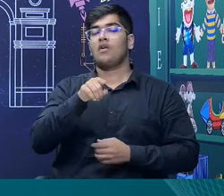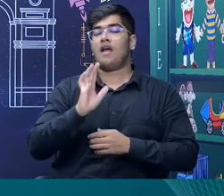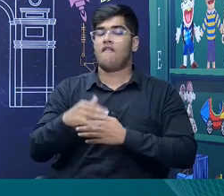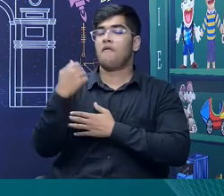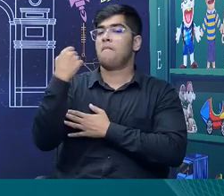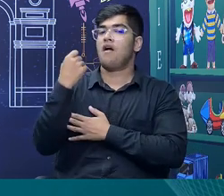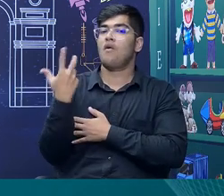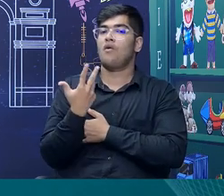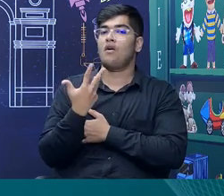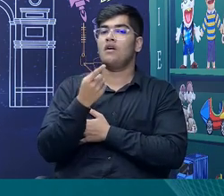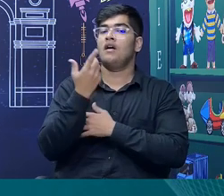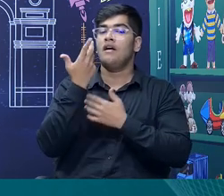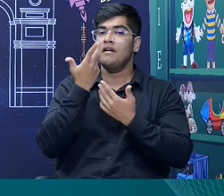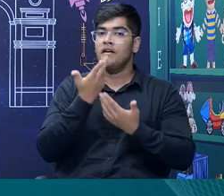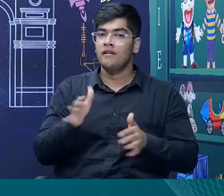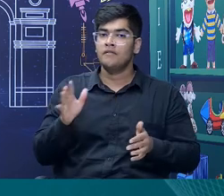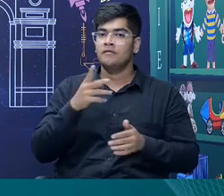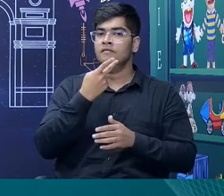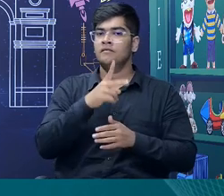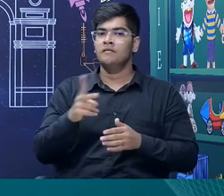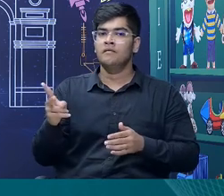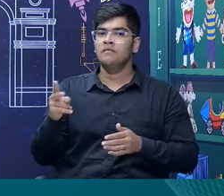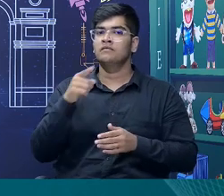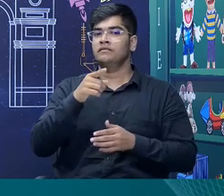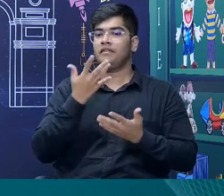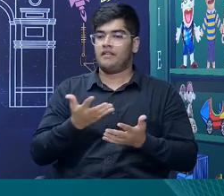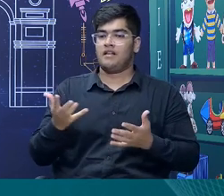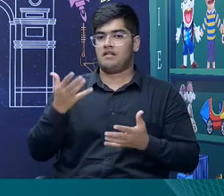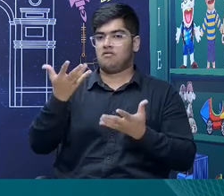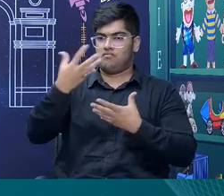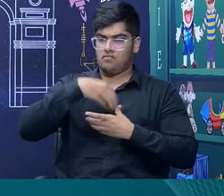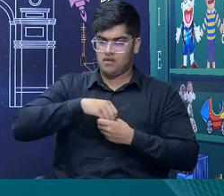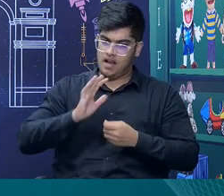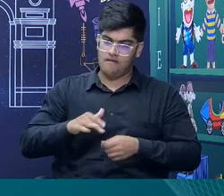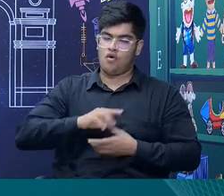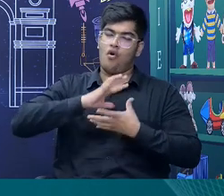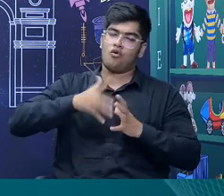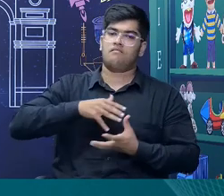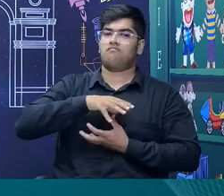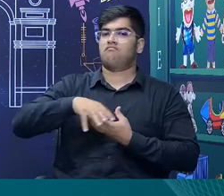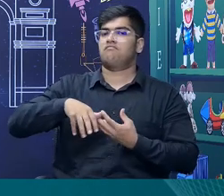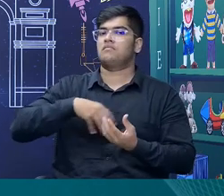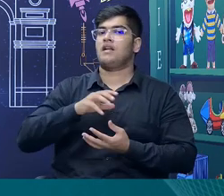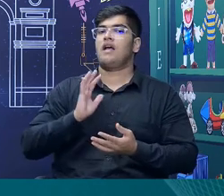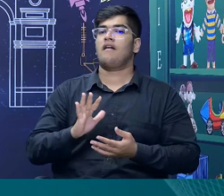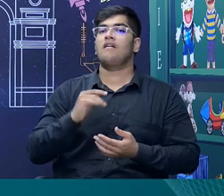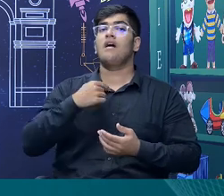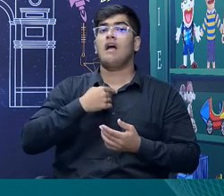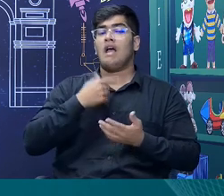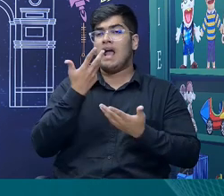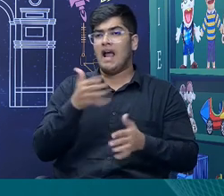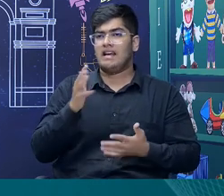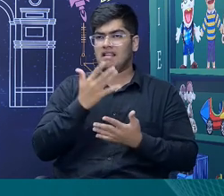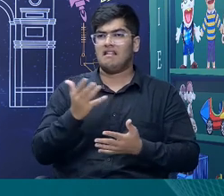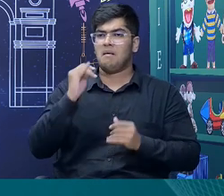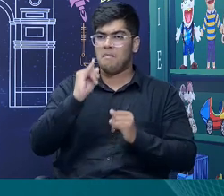पावर है की वह हर चीज को डाइजेस्ट कर सकते हैं हम क्या करते हैं हम एकम्युलेट